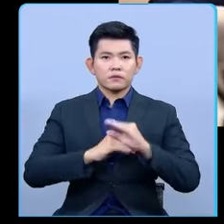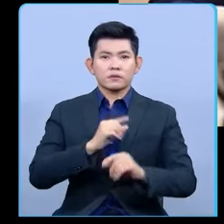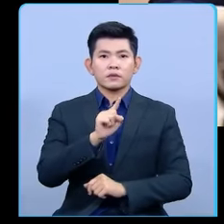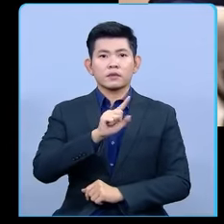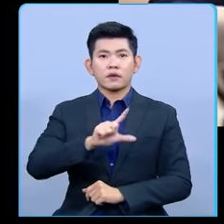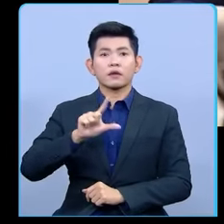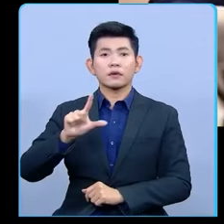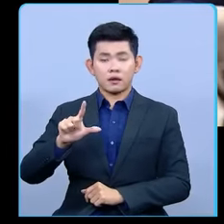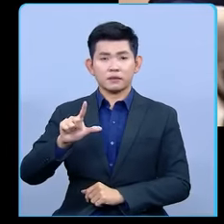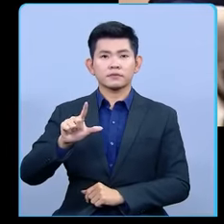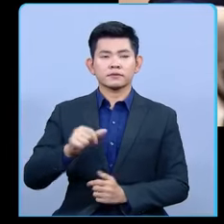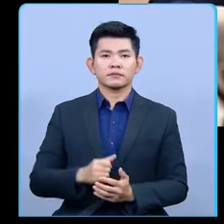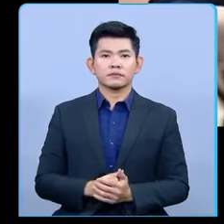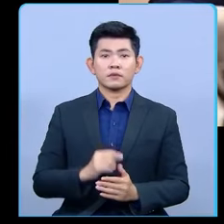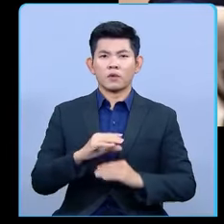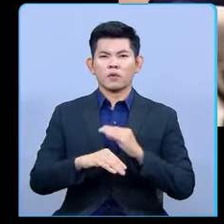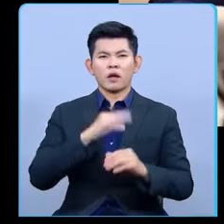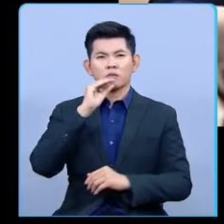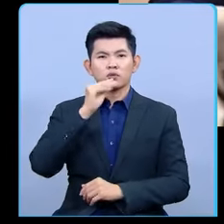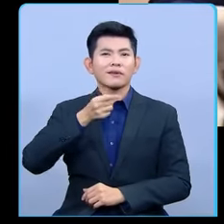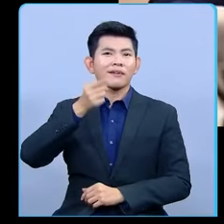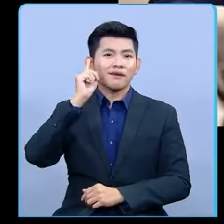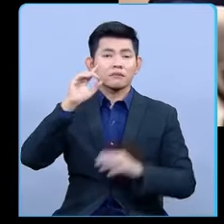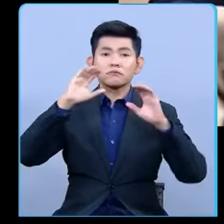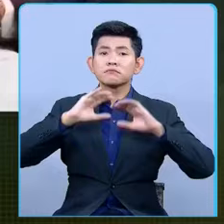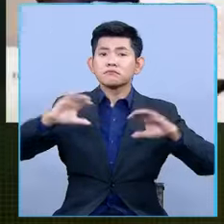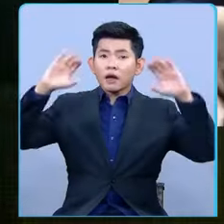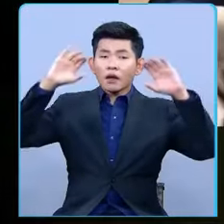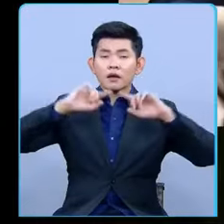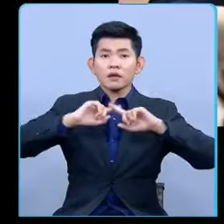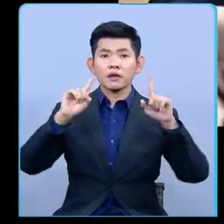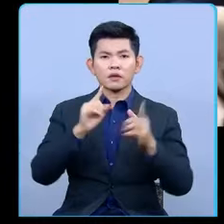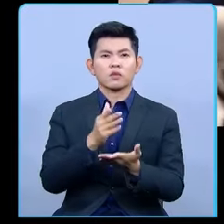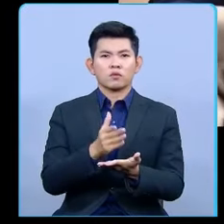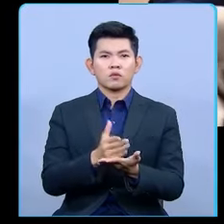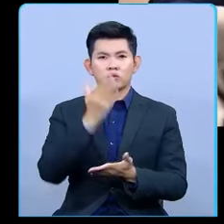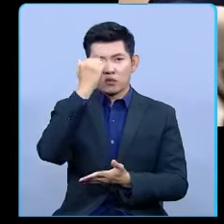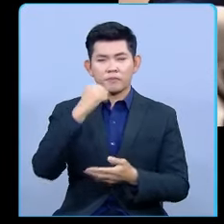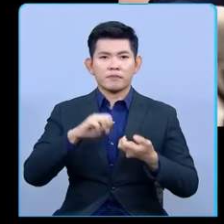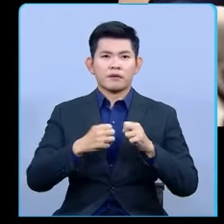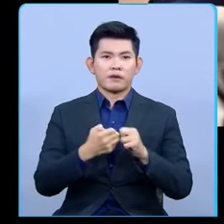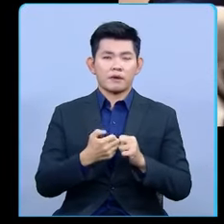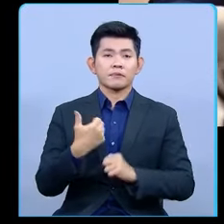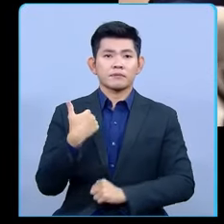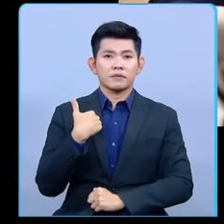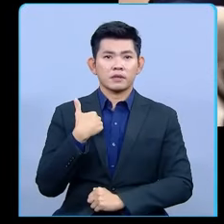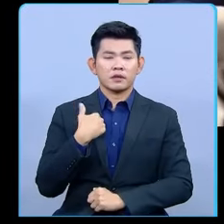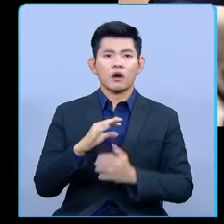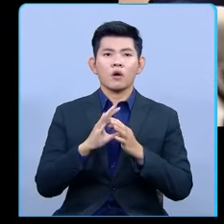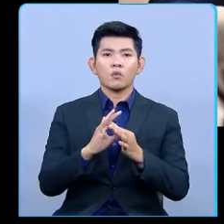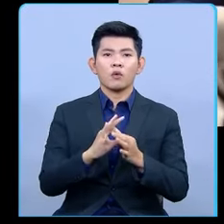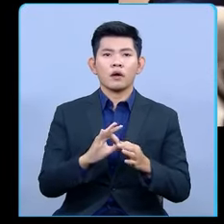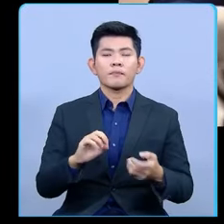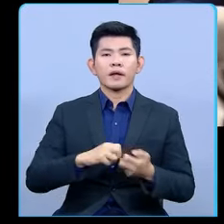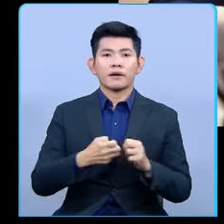าท จริงๆโครงการที่พูดถึงมานานแล้วนะฮะหลายรัฐบาลด้วยแต่ก็พับไปนะฮะเพราะมีเสียงคัดค้านอยู่มากเหมือนกันเพราะว่ามีข้อกังวลเกี่ยวกับผลก